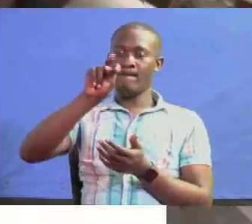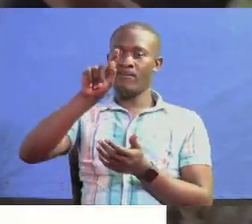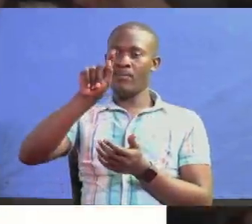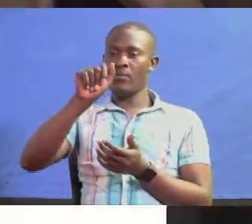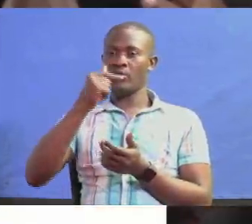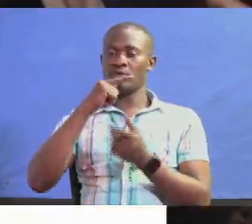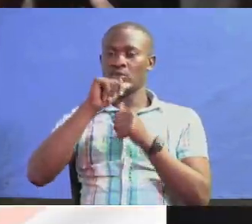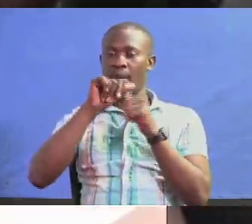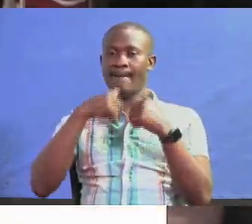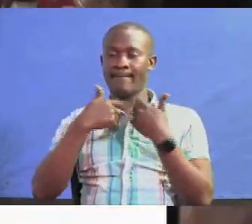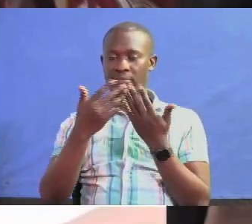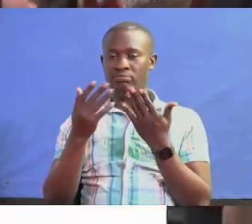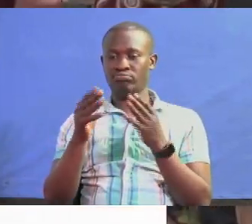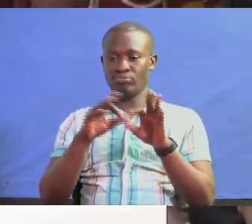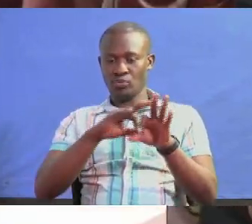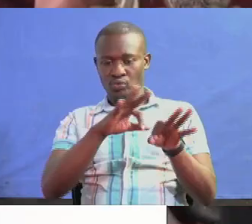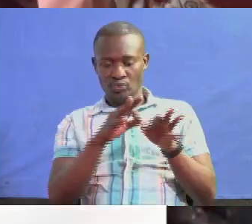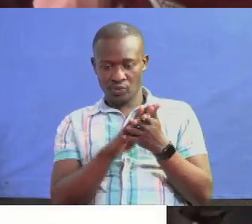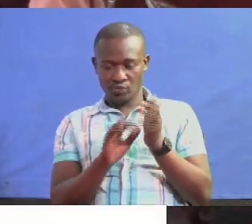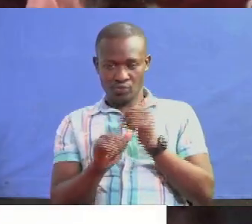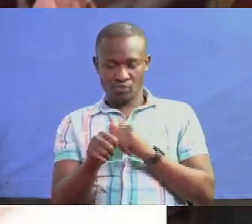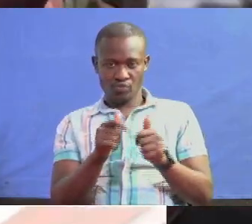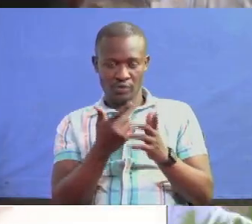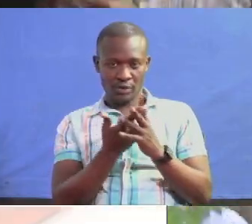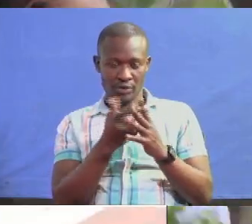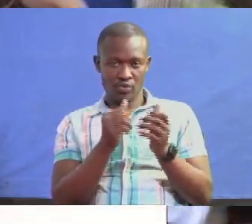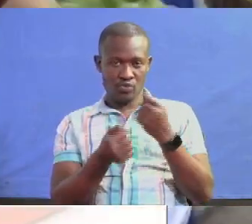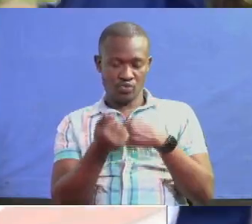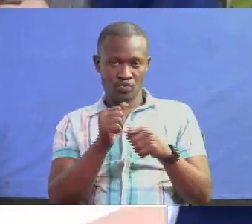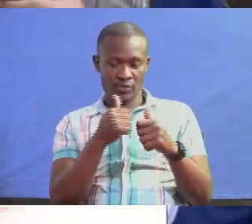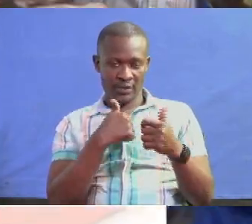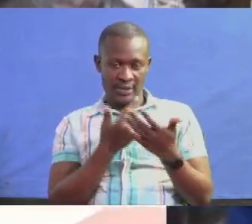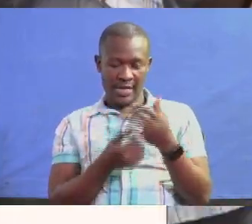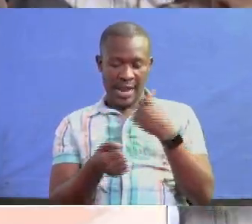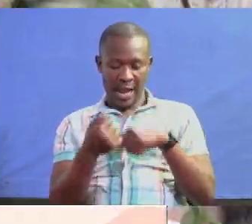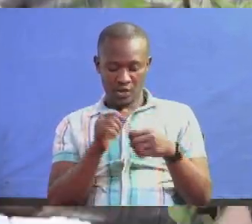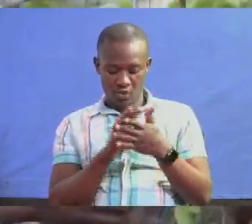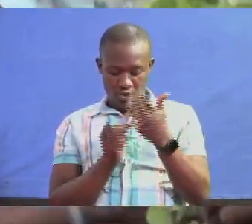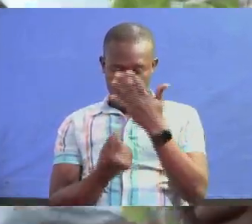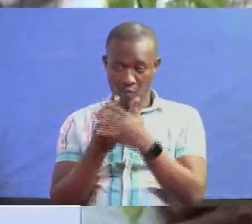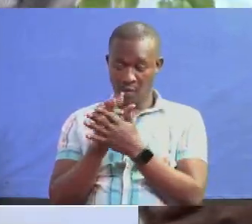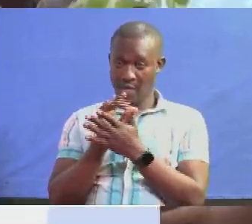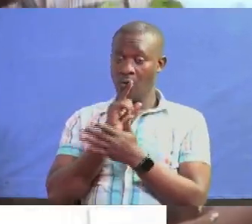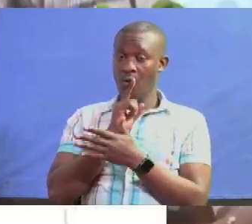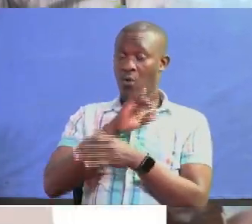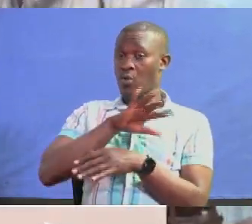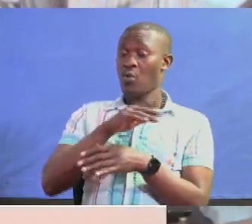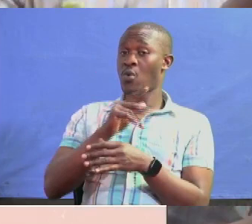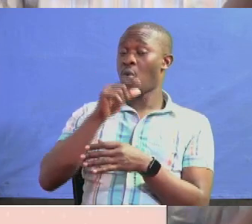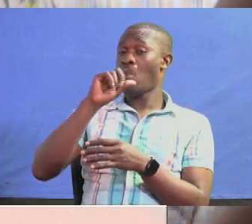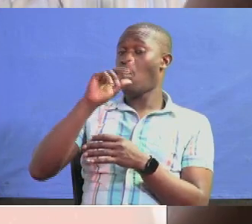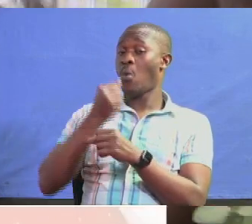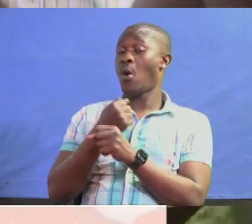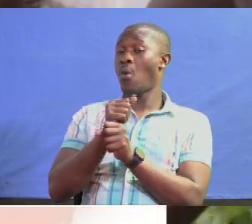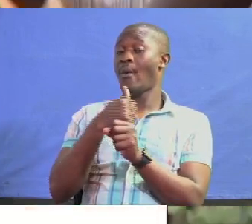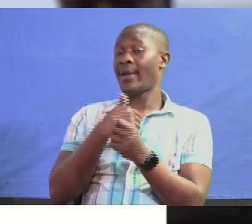katika uwanja wa michezo wa Kadhwana katika hafla ya kuanza shughuli ya upandaji miti, huku akionya wafanyabiashara wa makaa